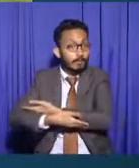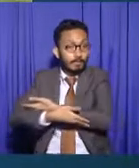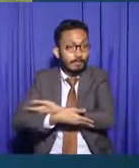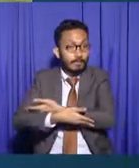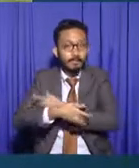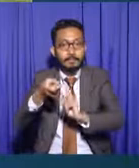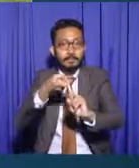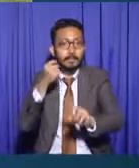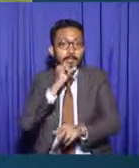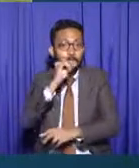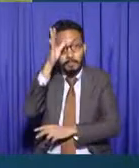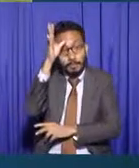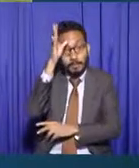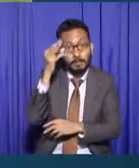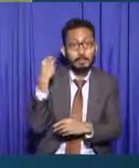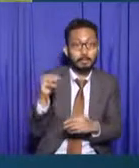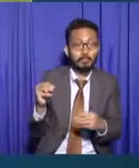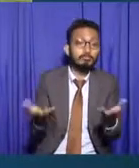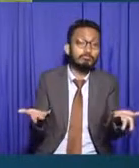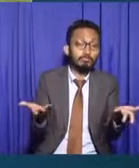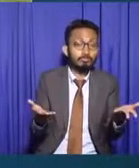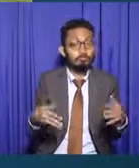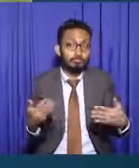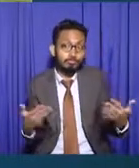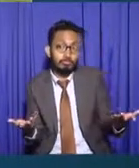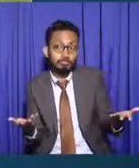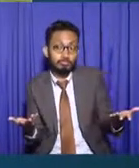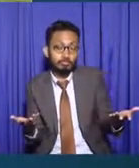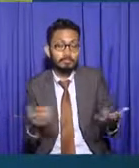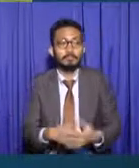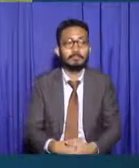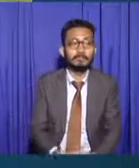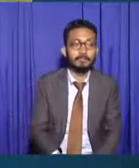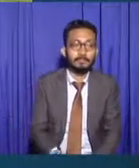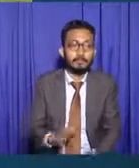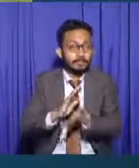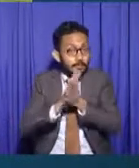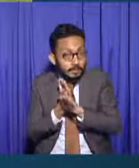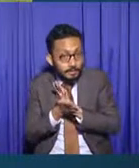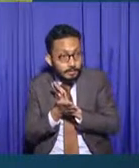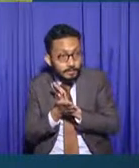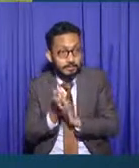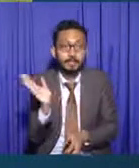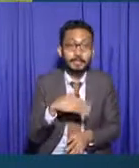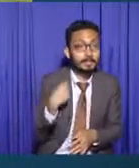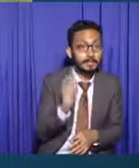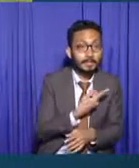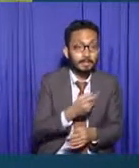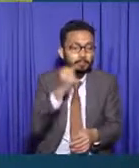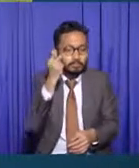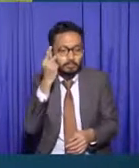Siri yang akan diterima oleh anak daripada ibu bapak mereka